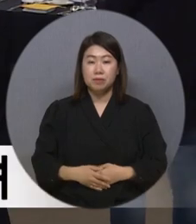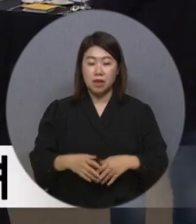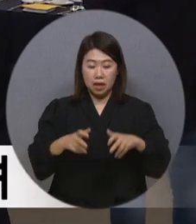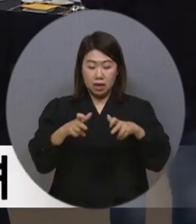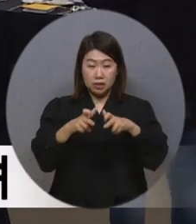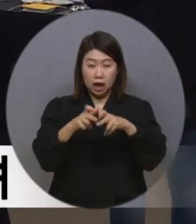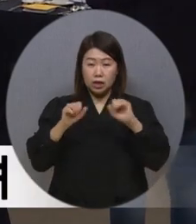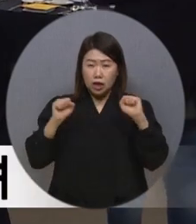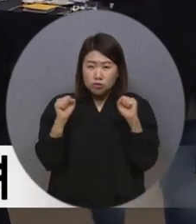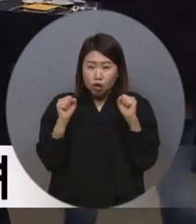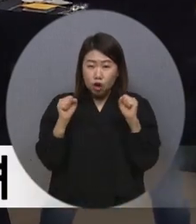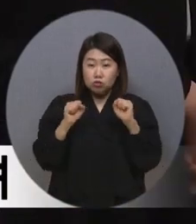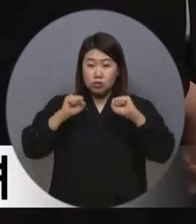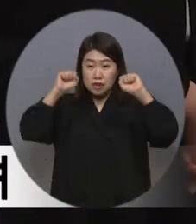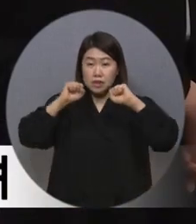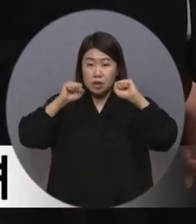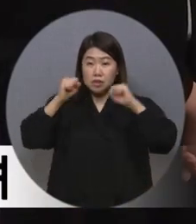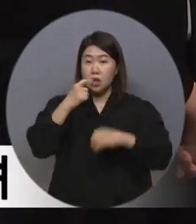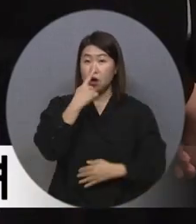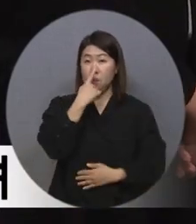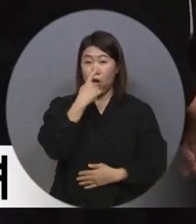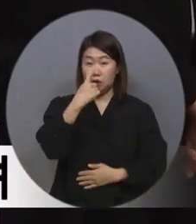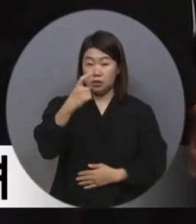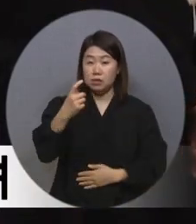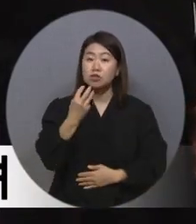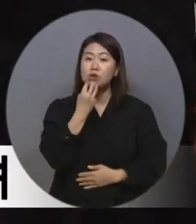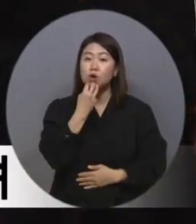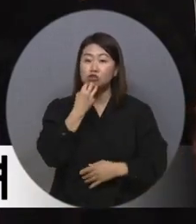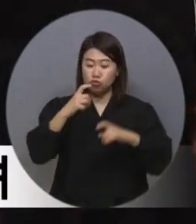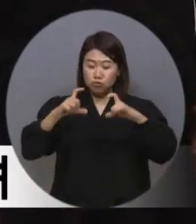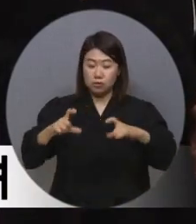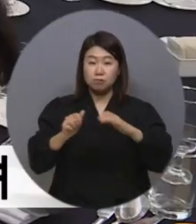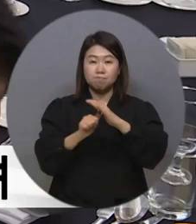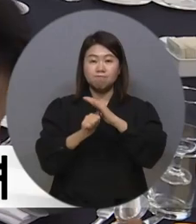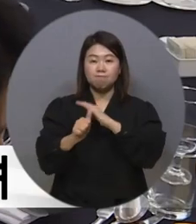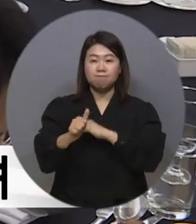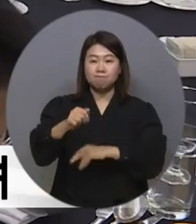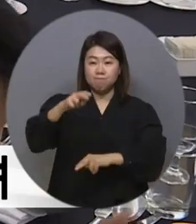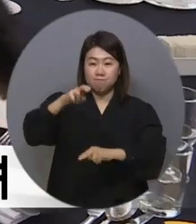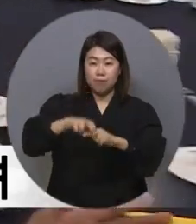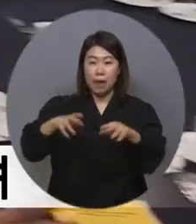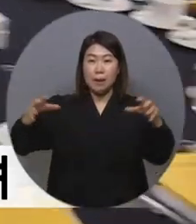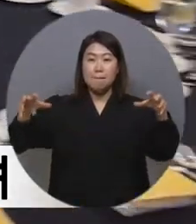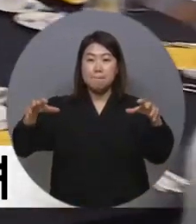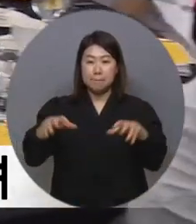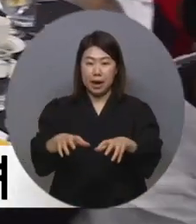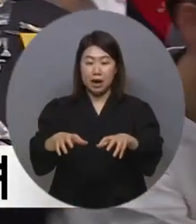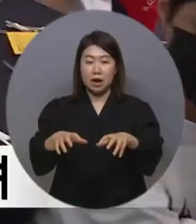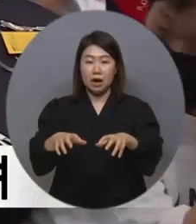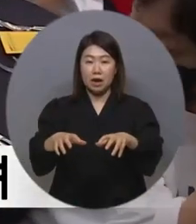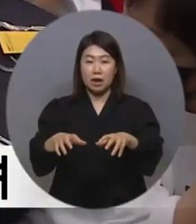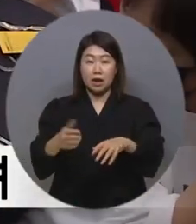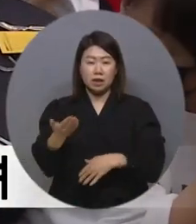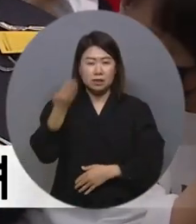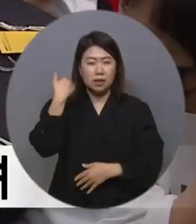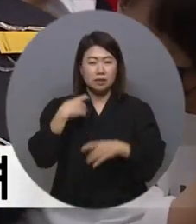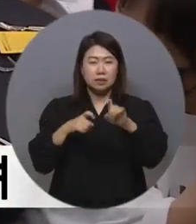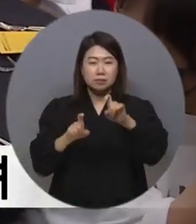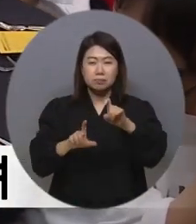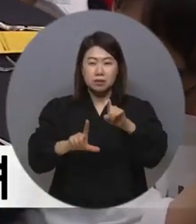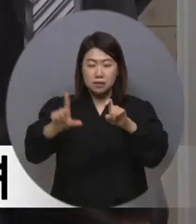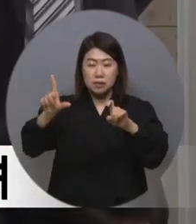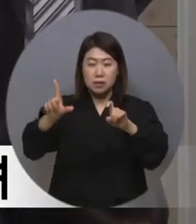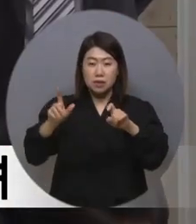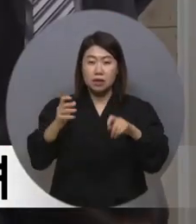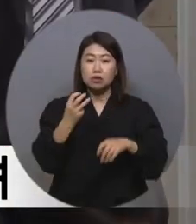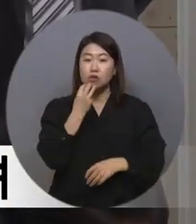장애인 동계체전에서 멋진 활약을 펼친 서울시 선수들이 한 자리에 모였습니다. 지난 10일 서울시